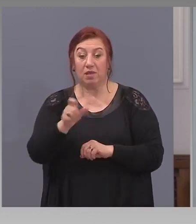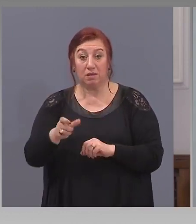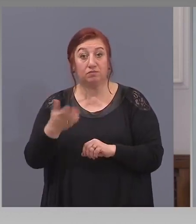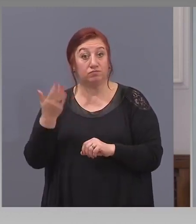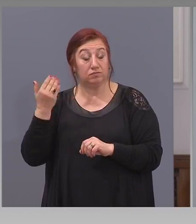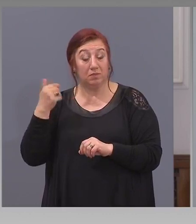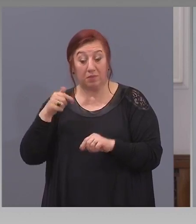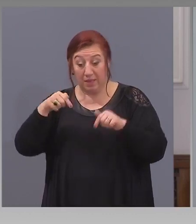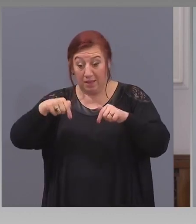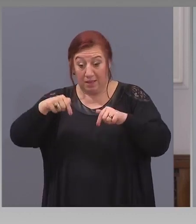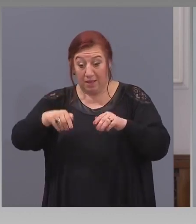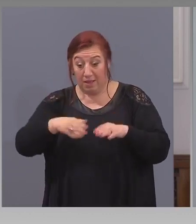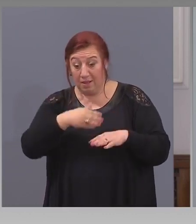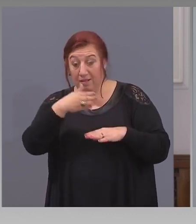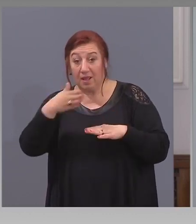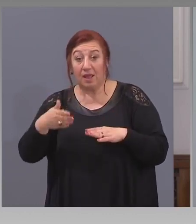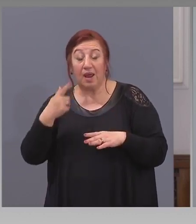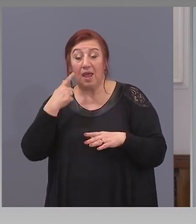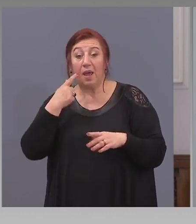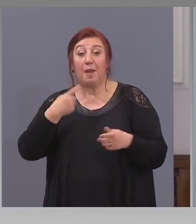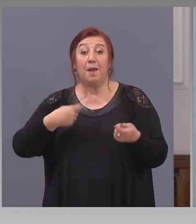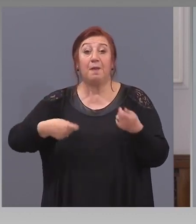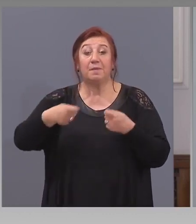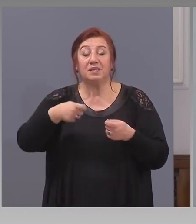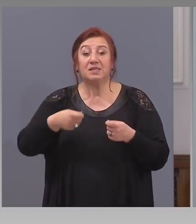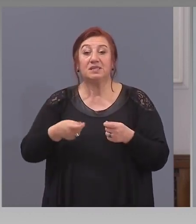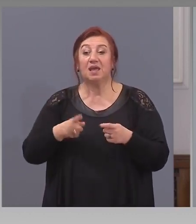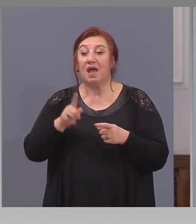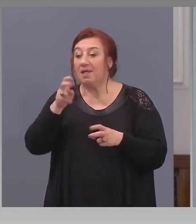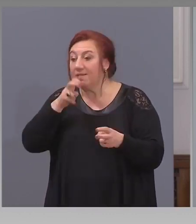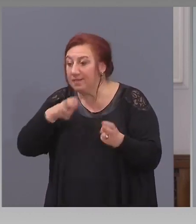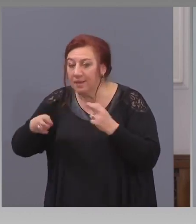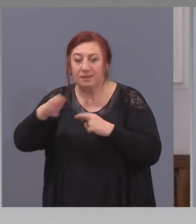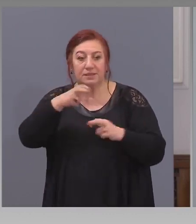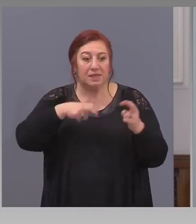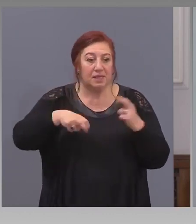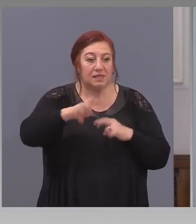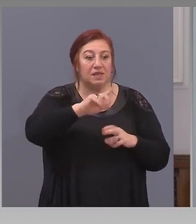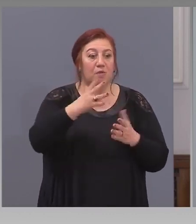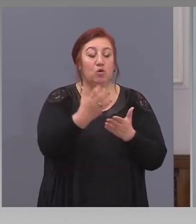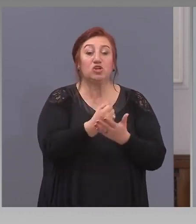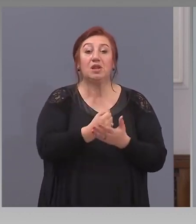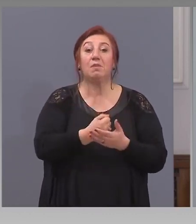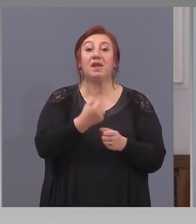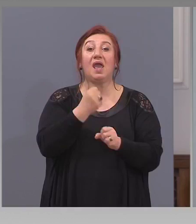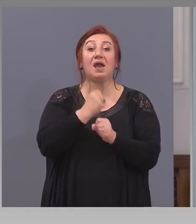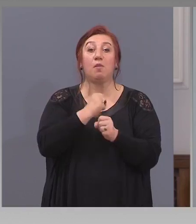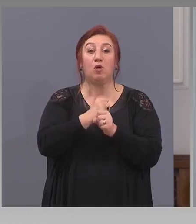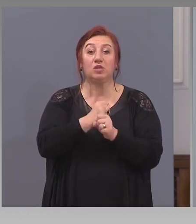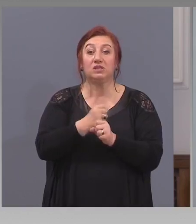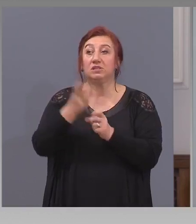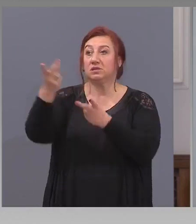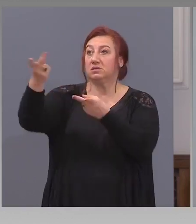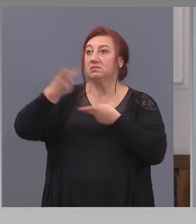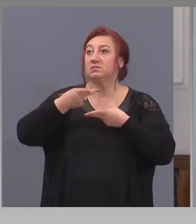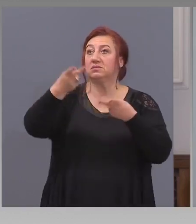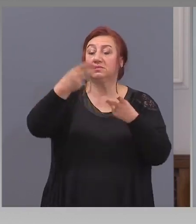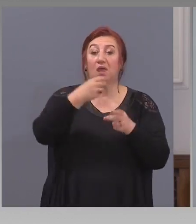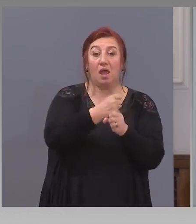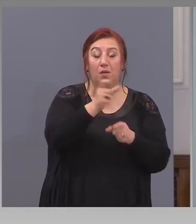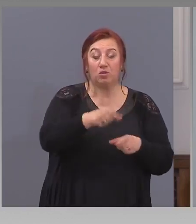Накрая бизнесът не може да намери работници в България. Внасяхме. И всичко това сега се срути за